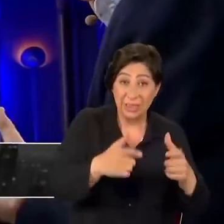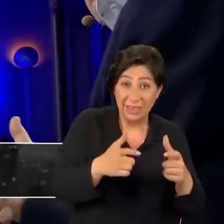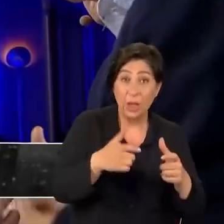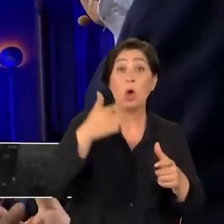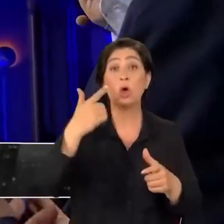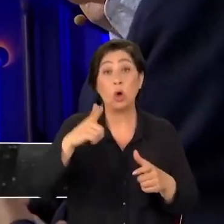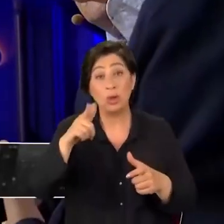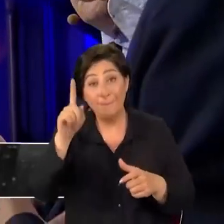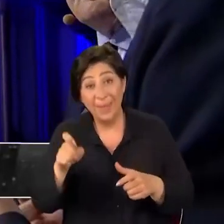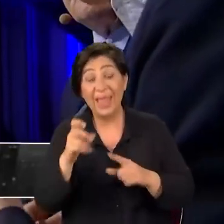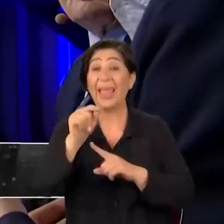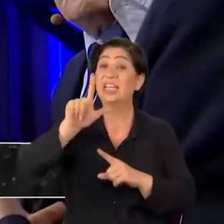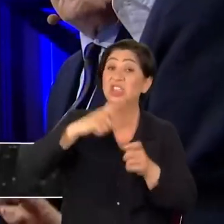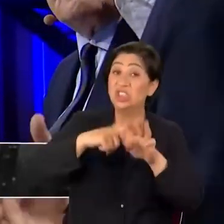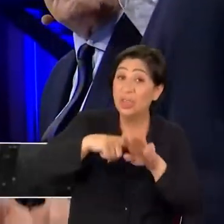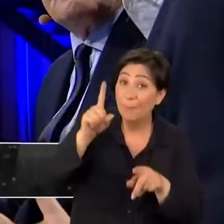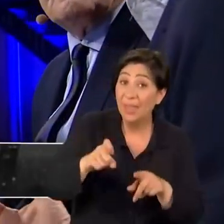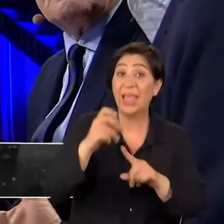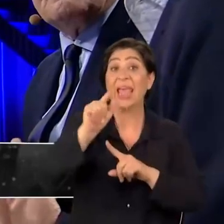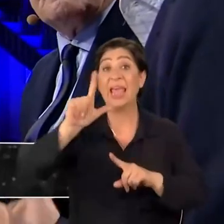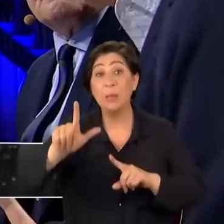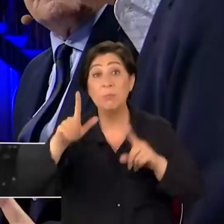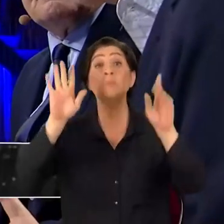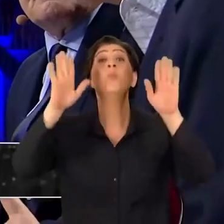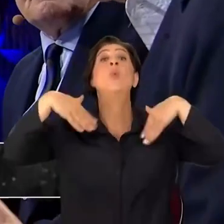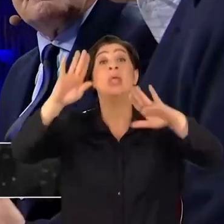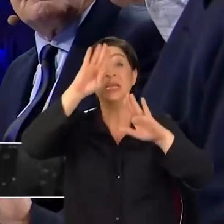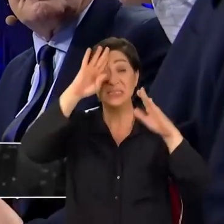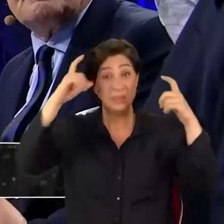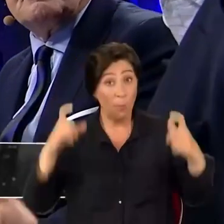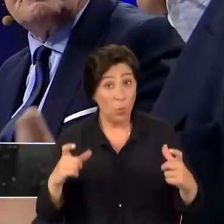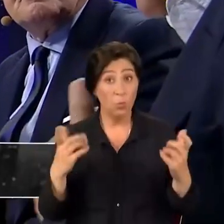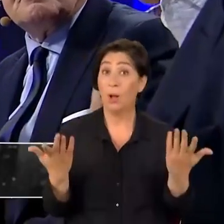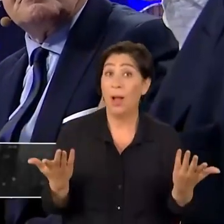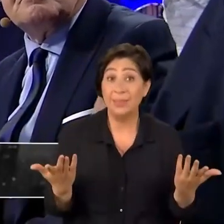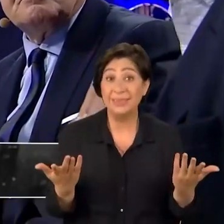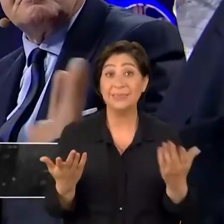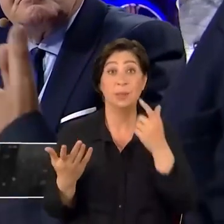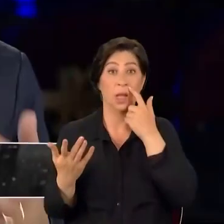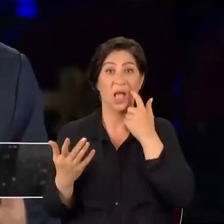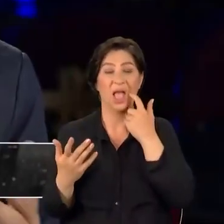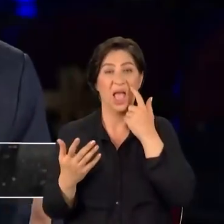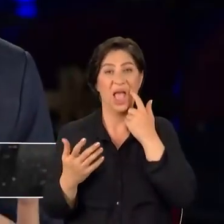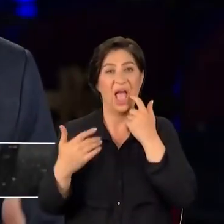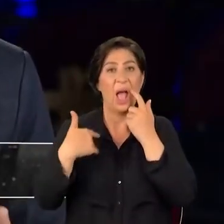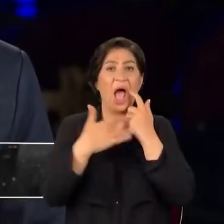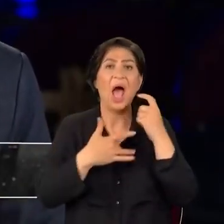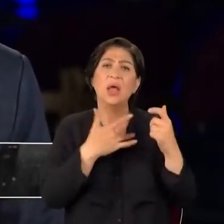Kırda, köyde mi? İlçede mi? İlde mi? Ya da İstanbul gibi bir metropolde mi? Neden? Şimdi ben Anadolu'nun bir kasabasında büyüdüm.